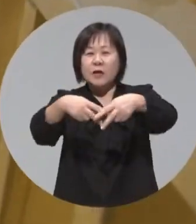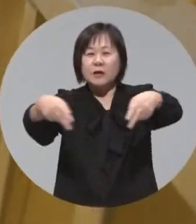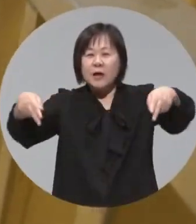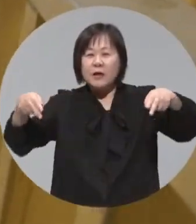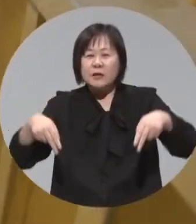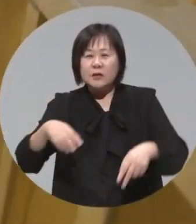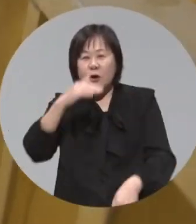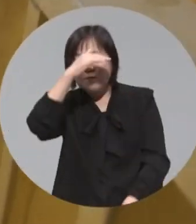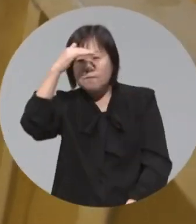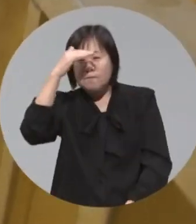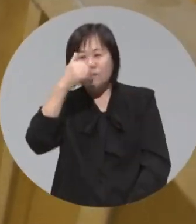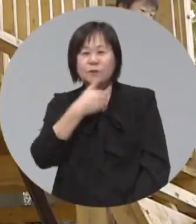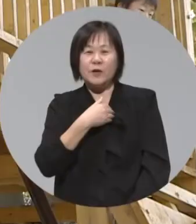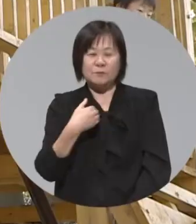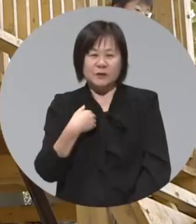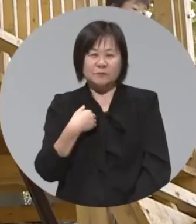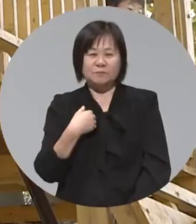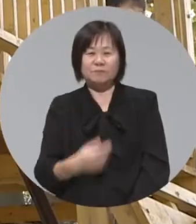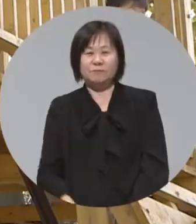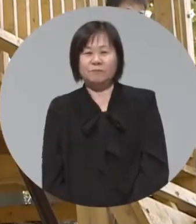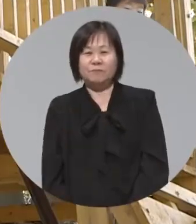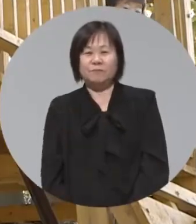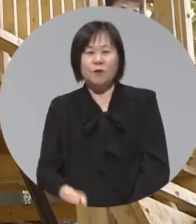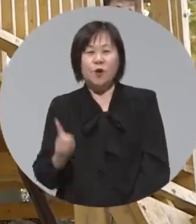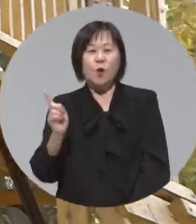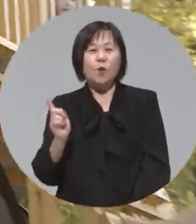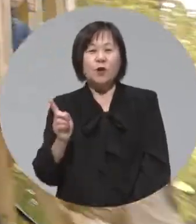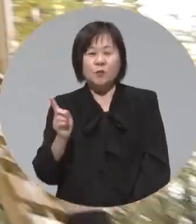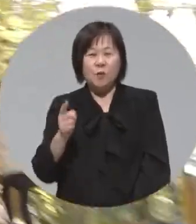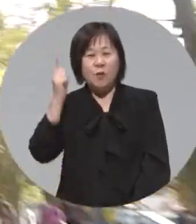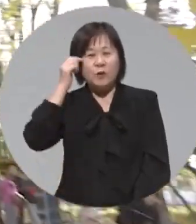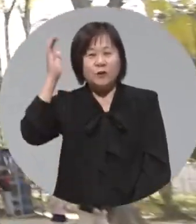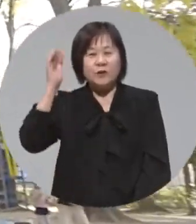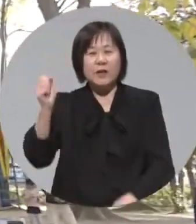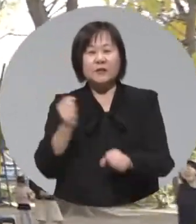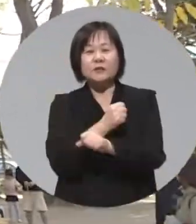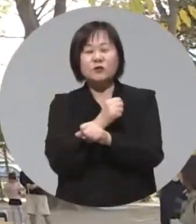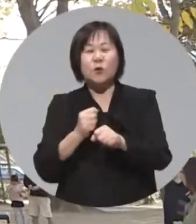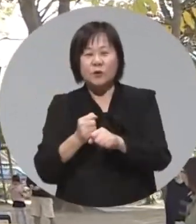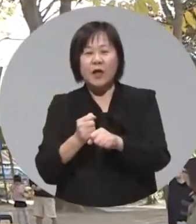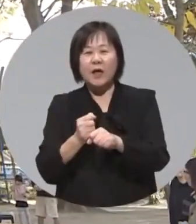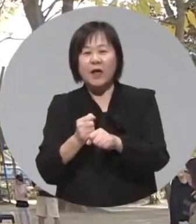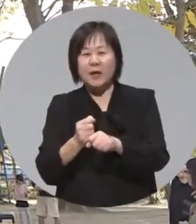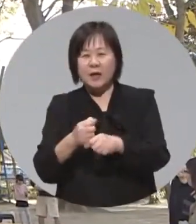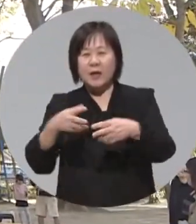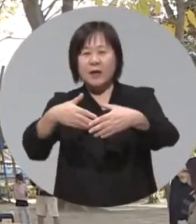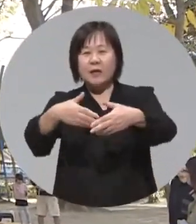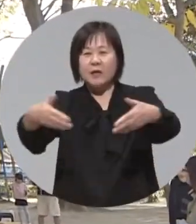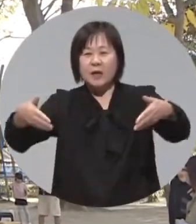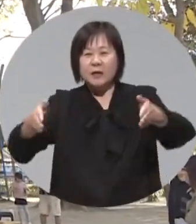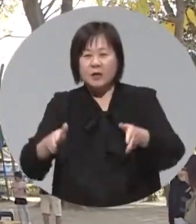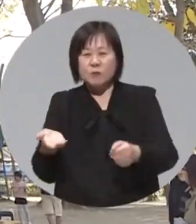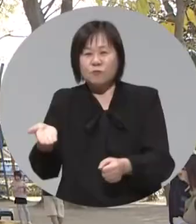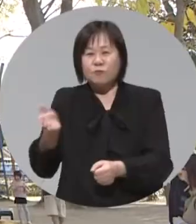。こちらも50周年記念事業でデッキが増設されました。